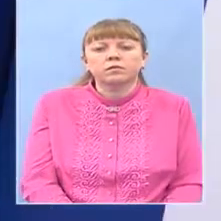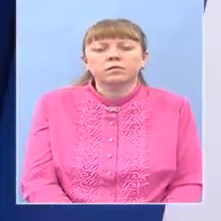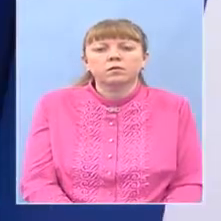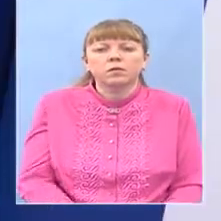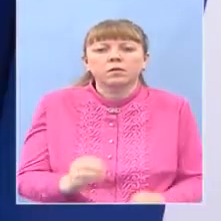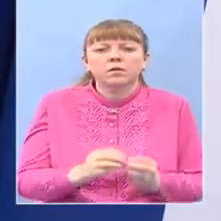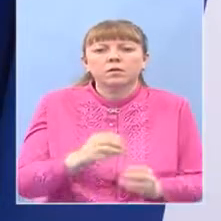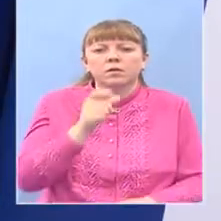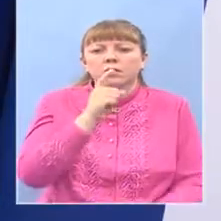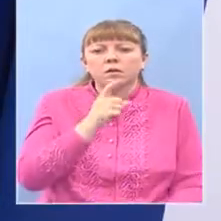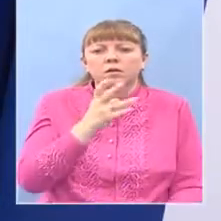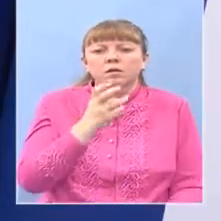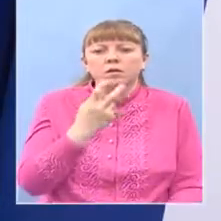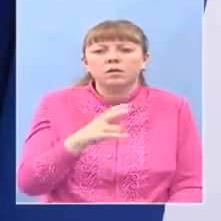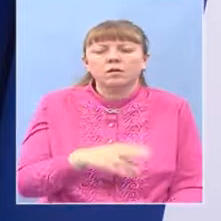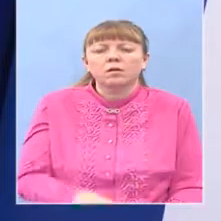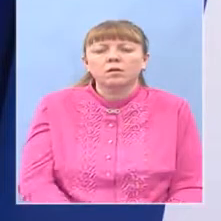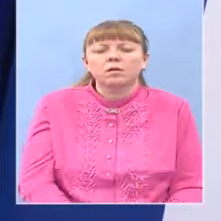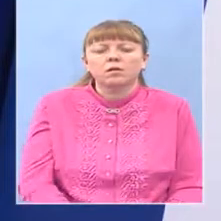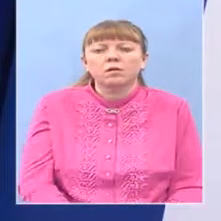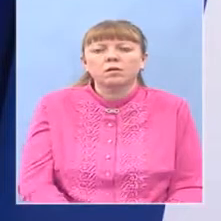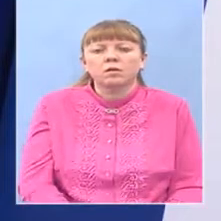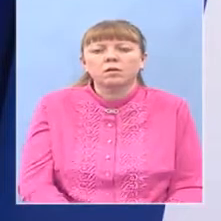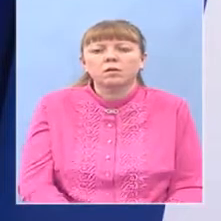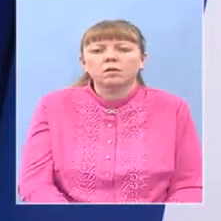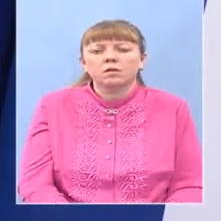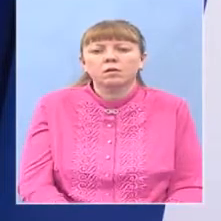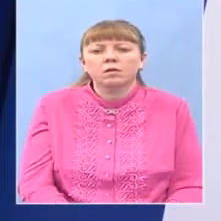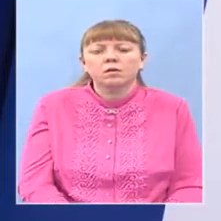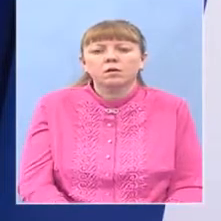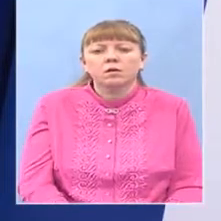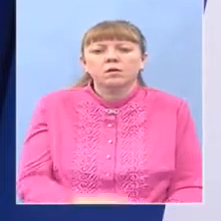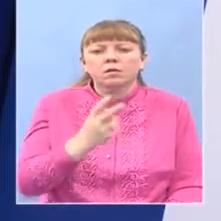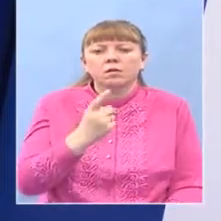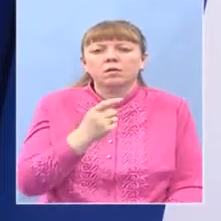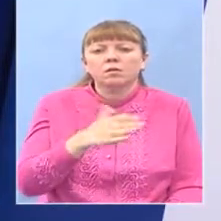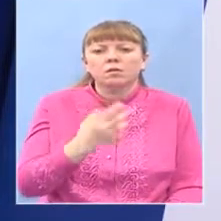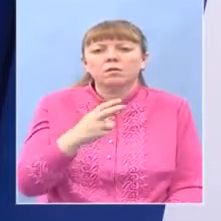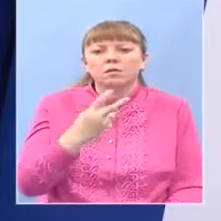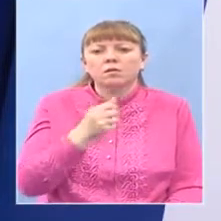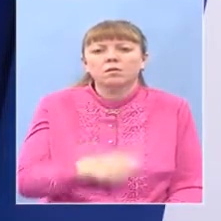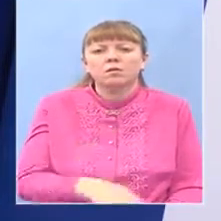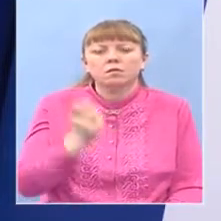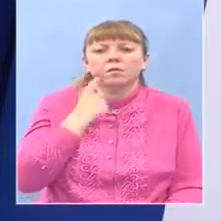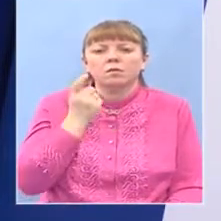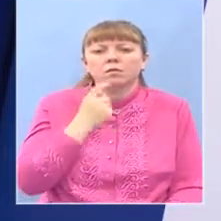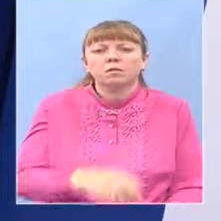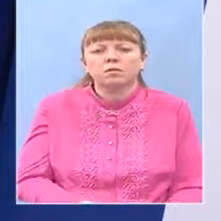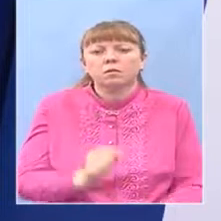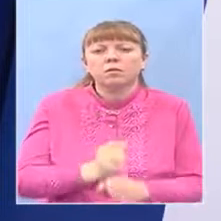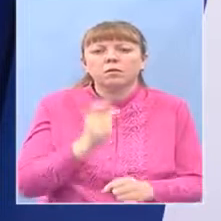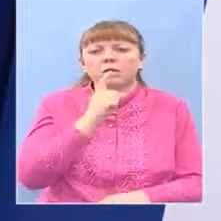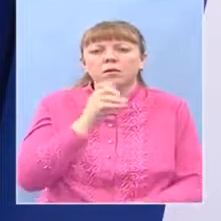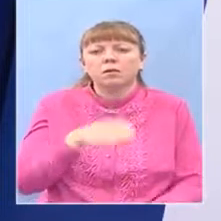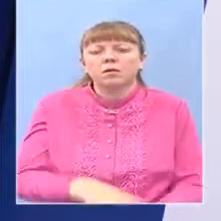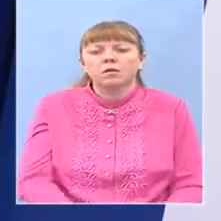10 малых грантов по 500 тысяч. В 2020 году также выдано было, были гранты. В 2021 году и 2022 году вот ежегодно как бы размещались малые гранты.